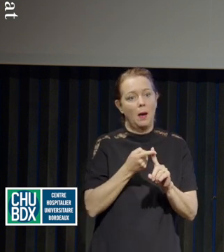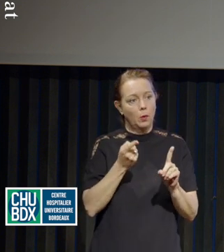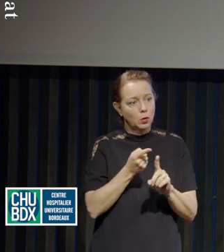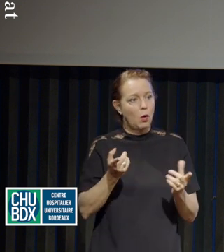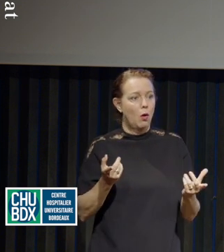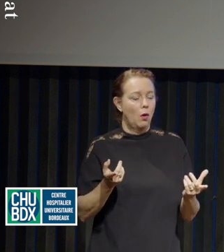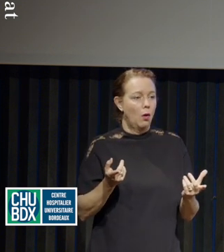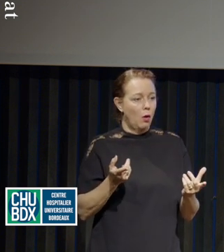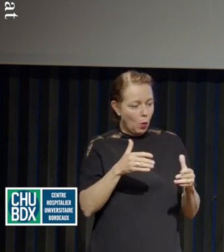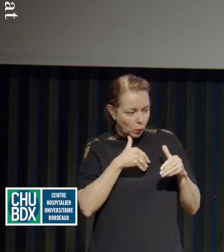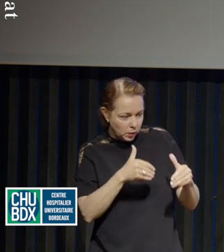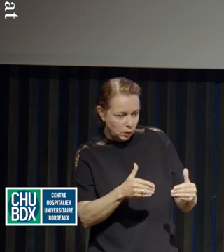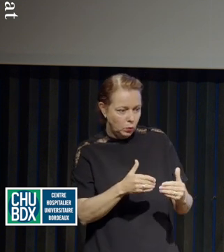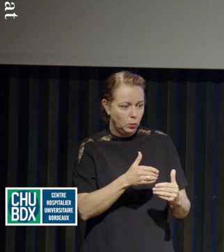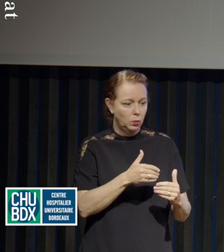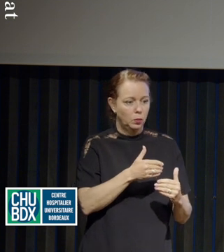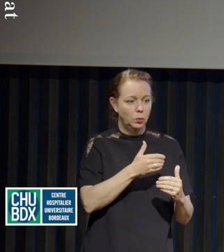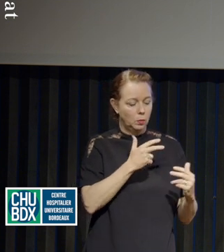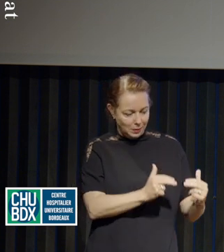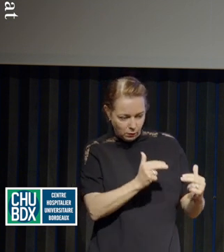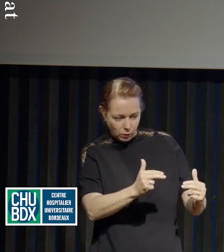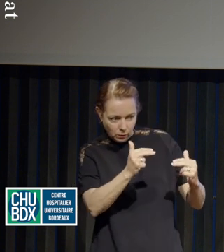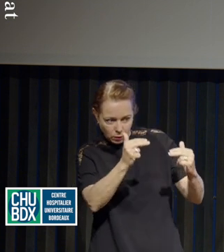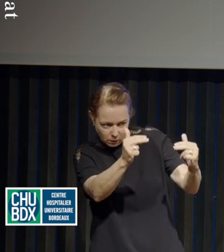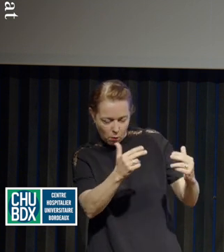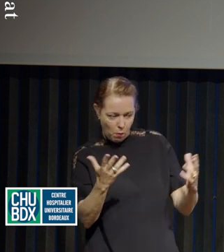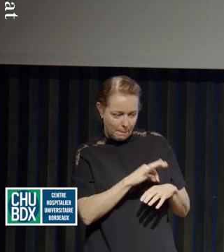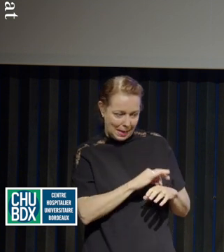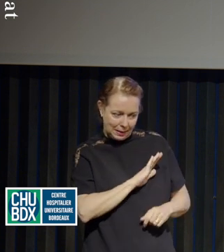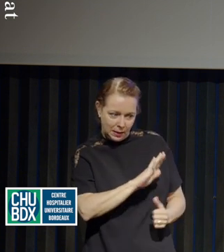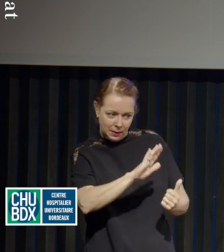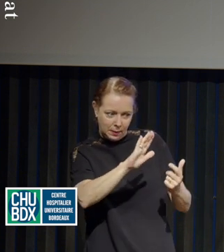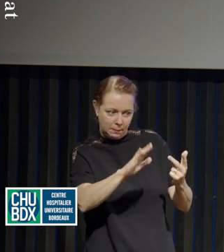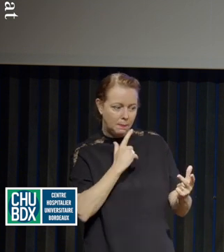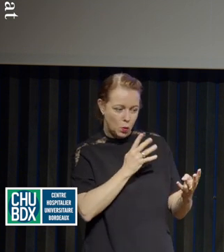continuer à mieux connaître et mieux décrire les stades cliniques de la maladie pour